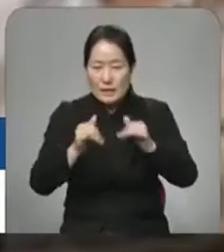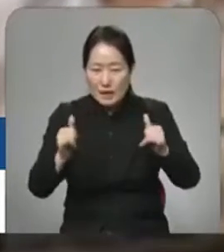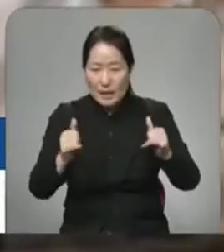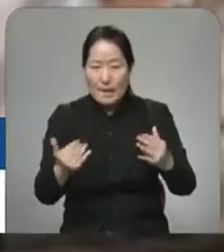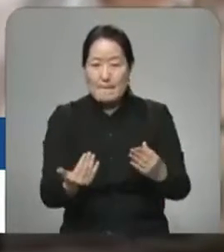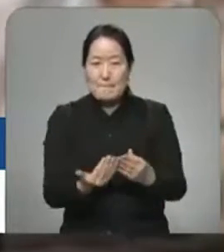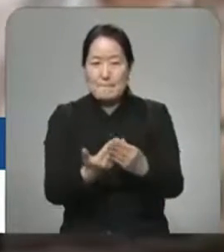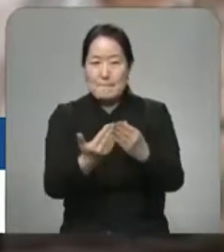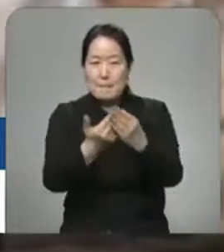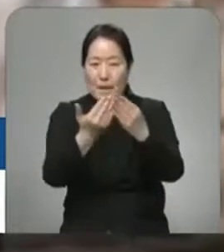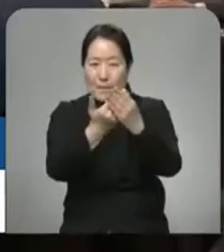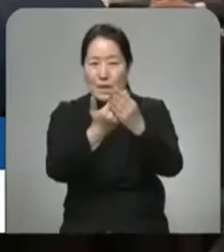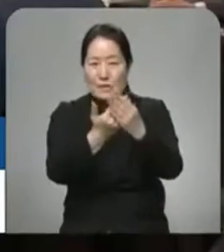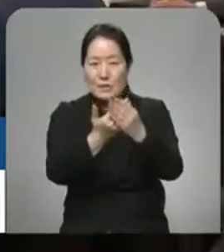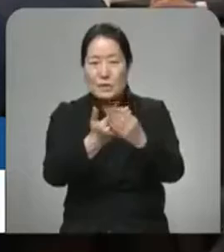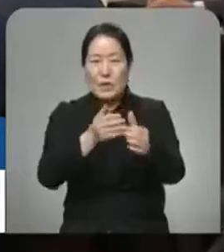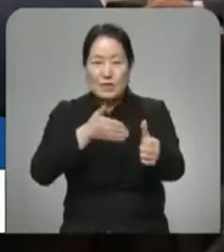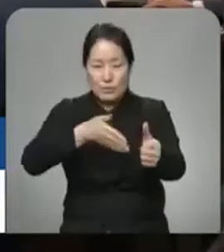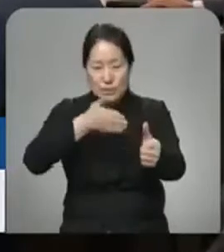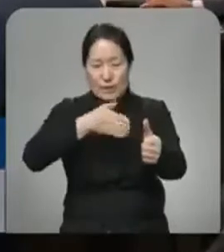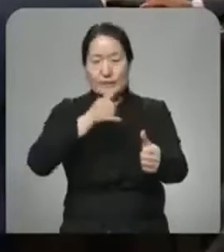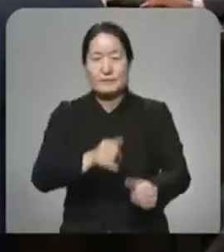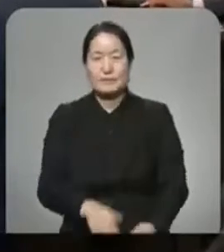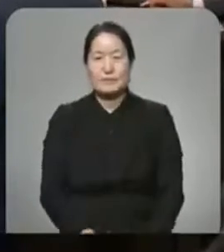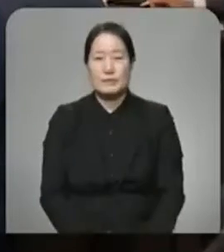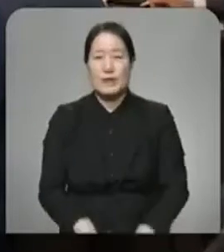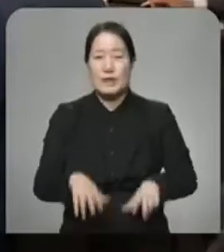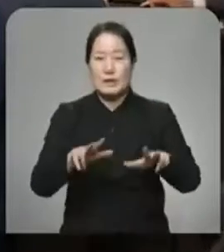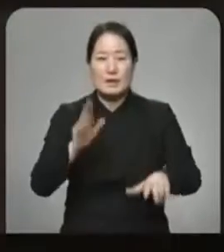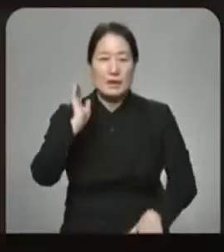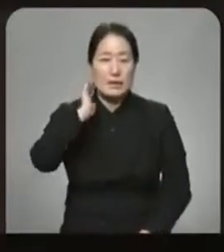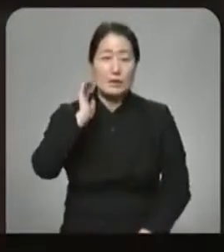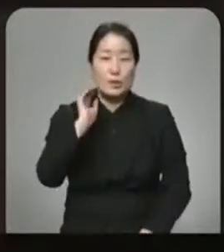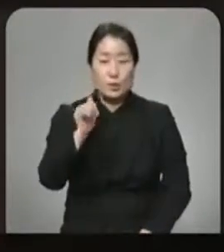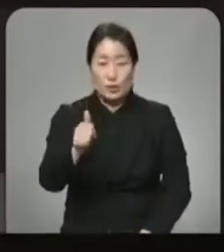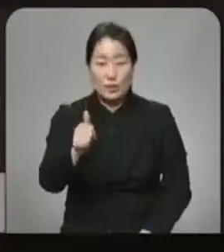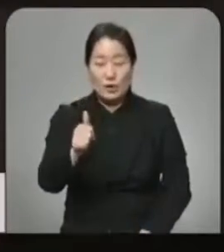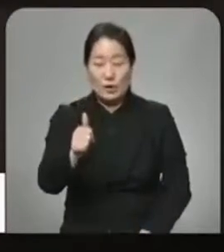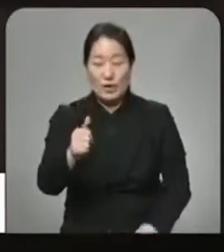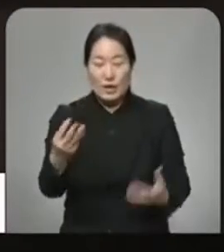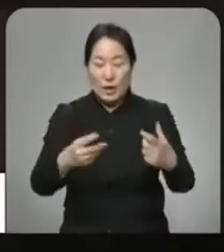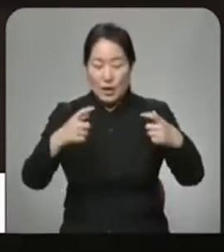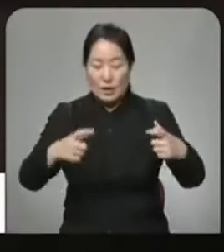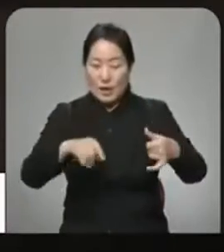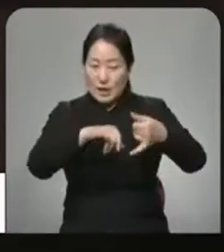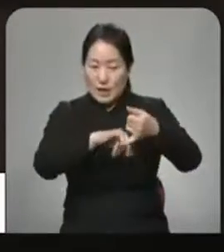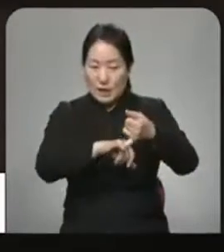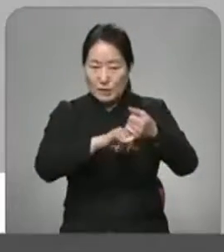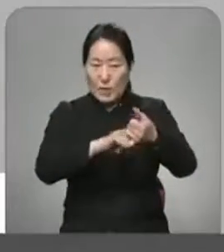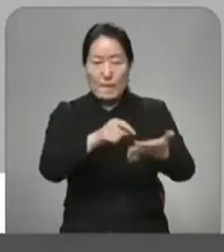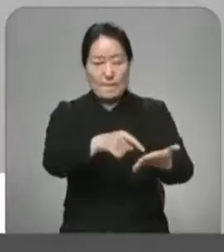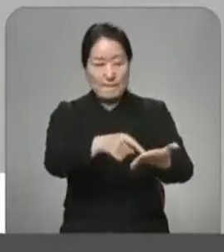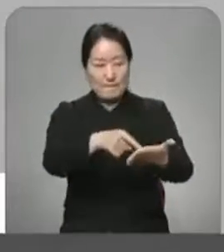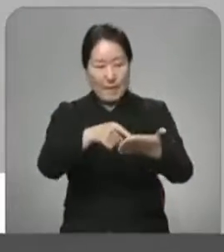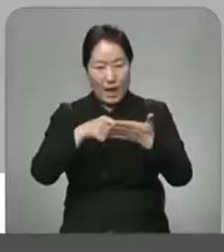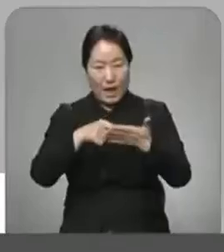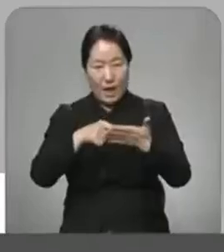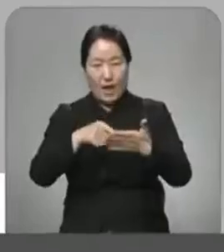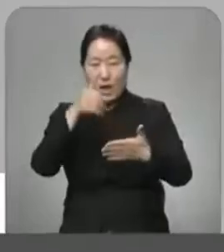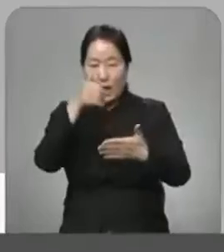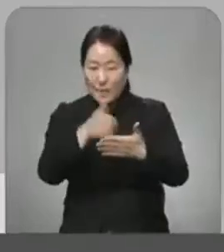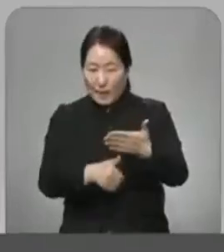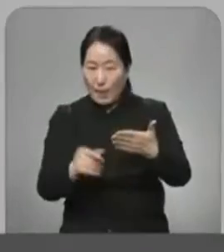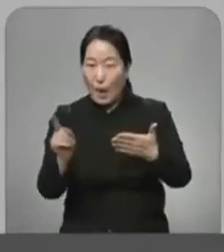있도록 부탁드리는데요. 이제 차기 윤석열 정부의 강원도에 대한 약속은 나왔습니다. 남은